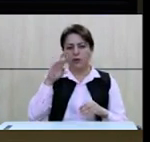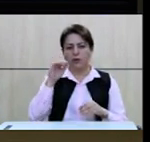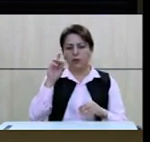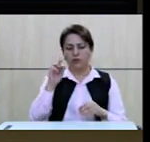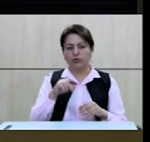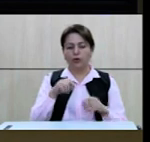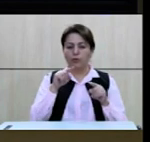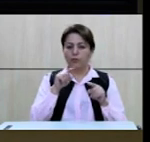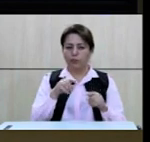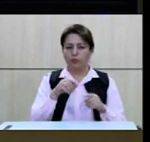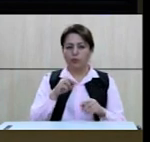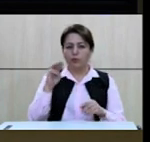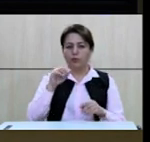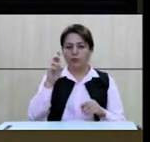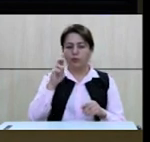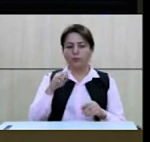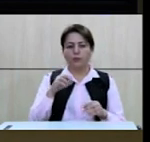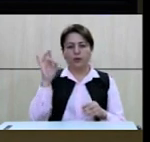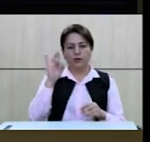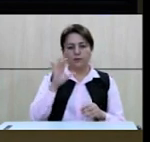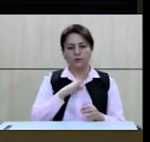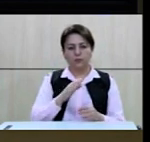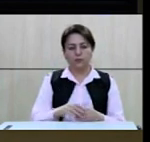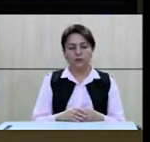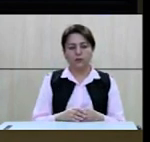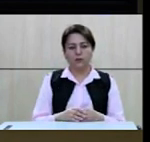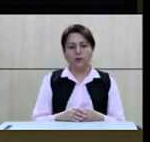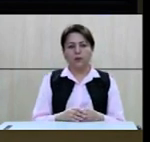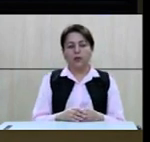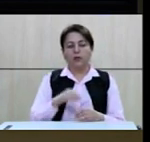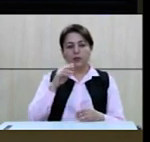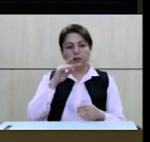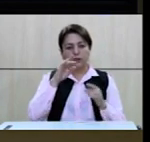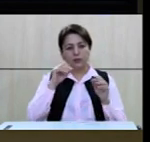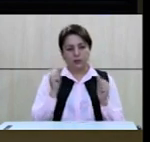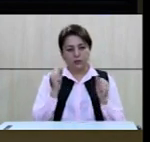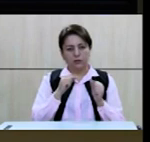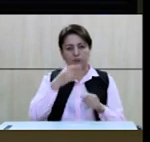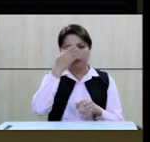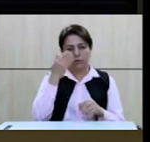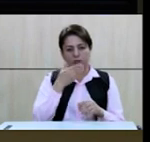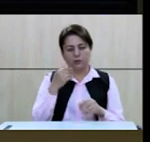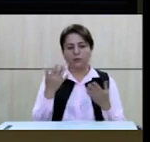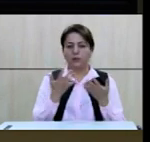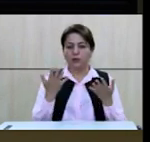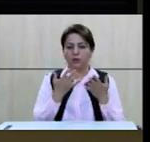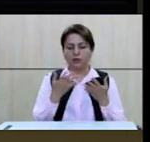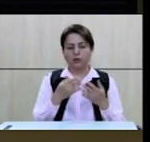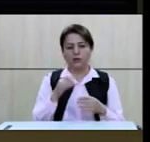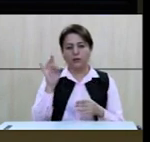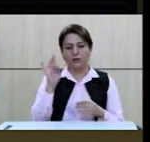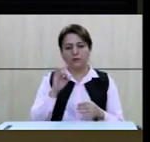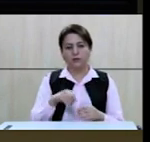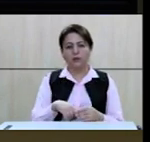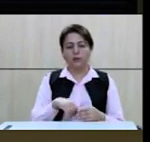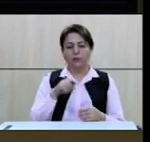bu tub ravish hisoblanadi. Qishin yozin. Bu qanday ravish?